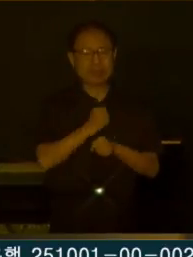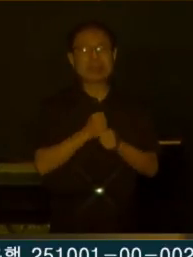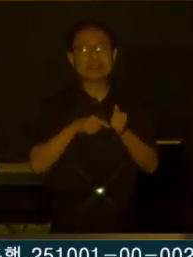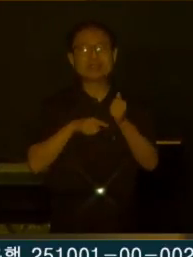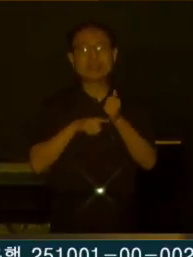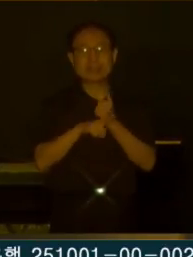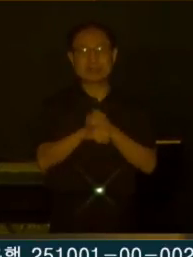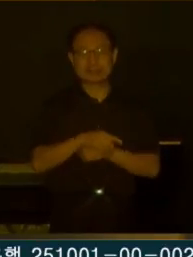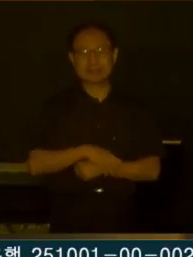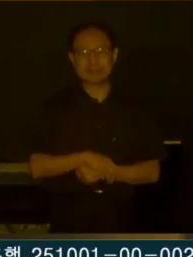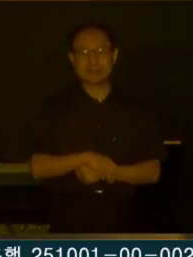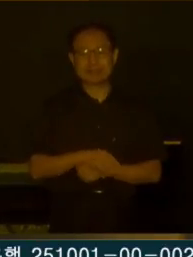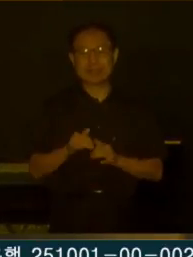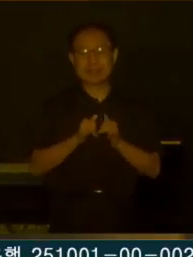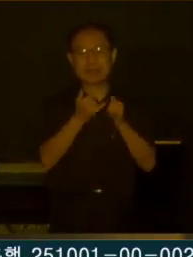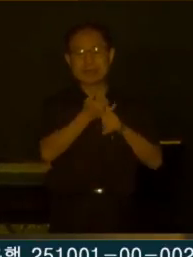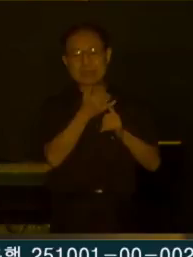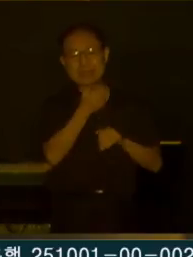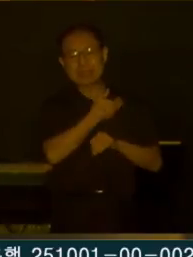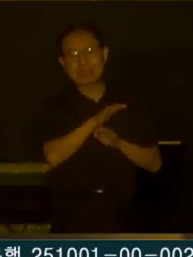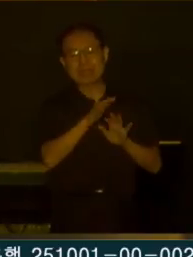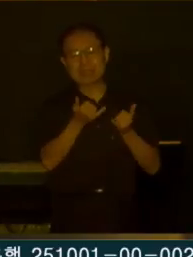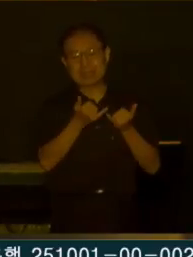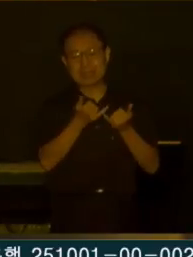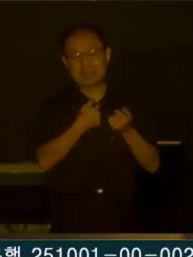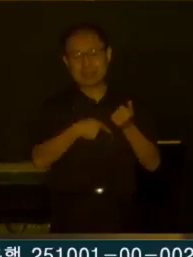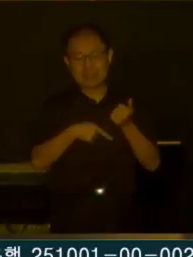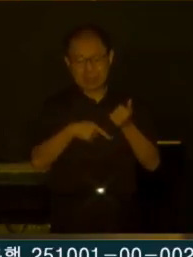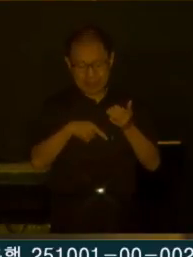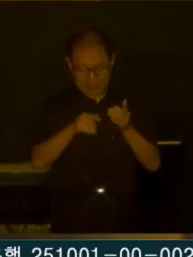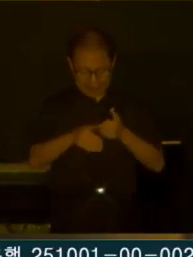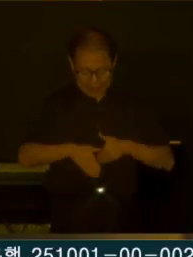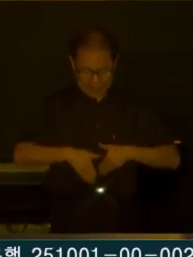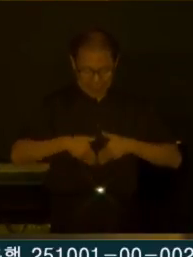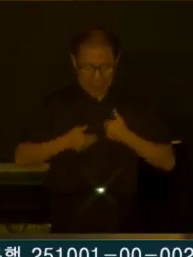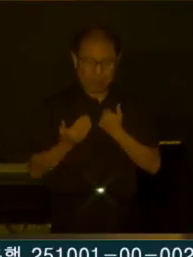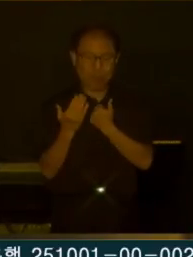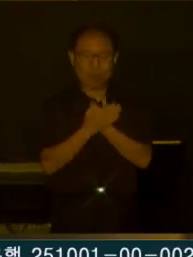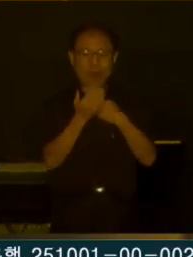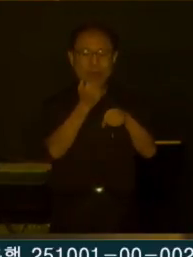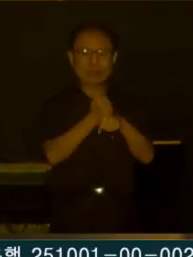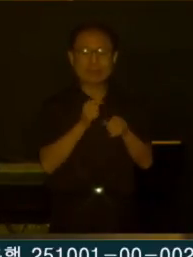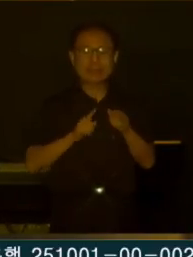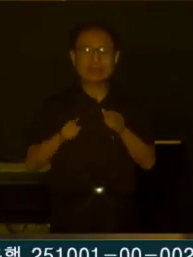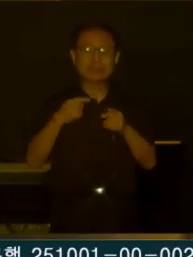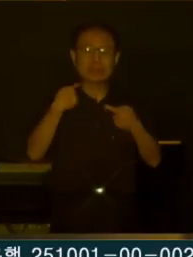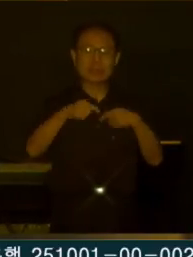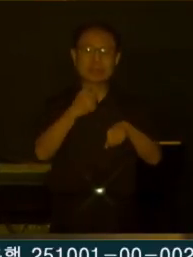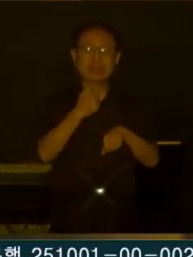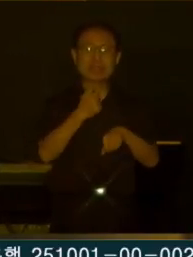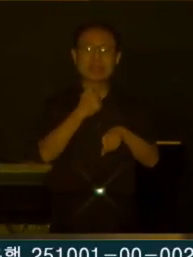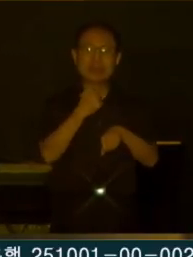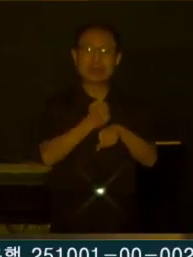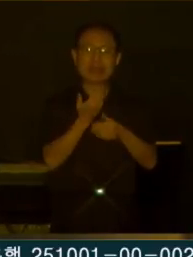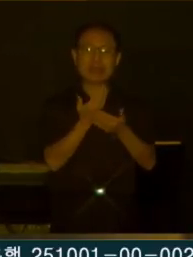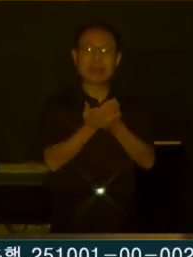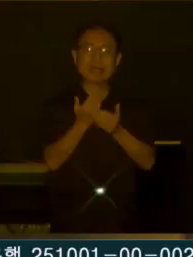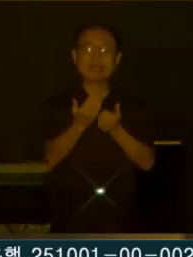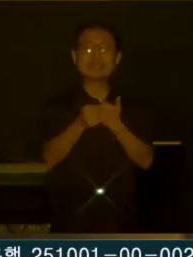뜻, 사회적 약자들을 더 따뜻하게 보듬는 진보 정치가 되어 달라는